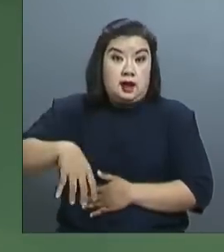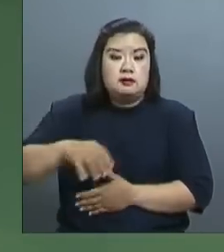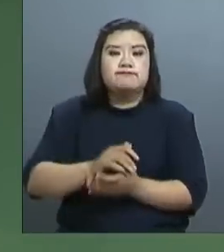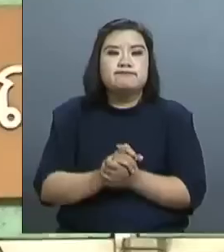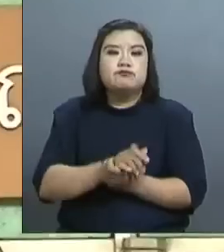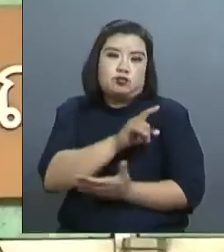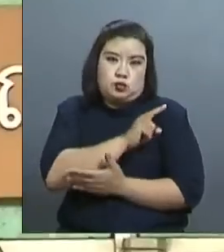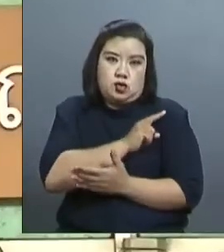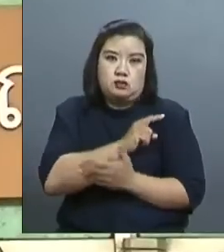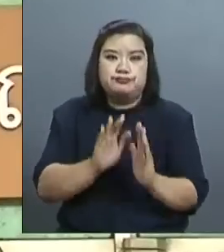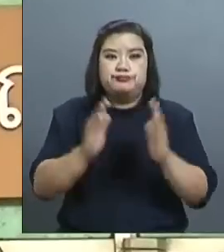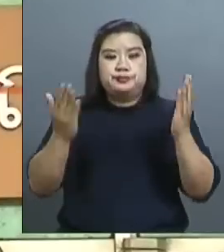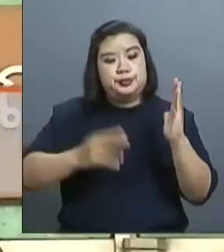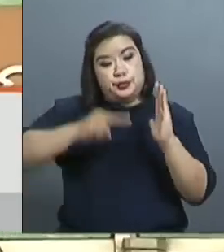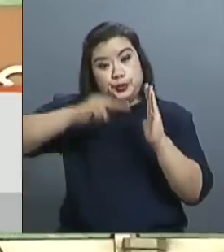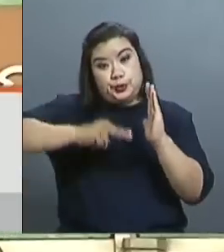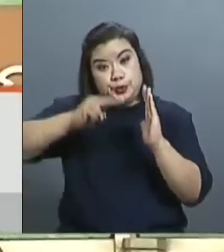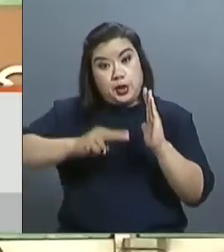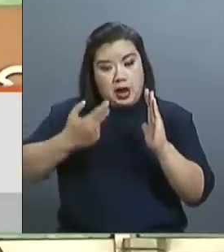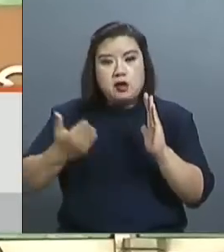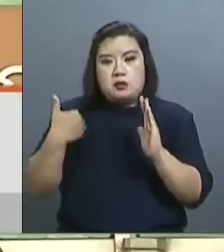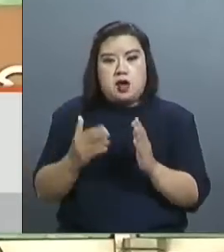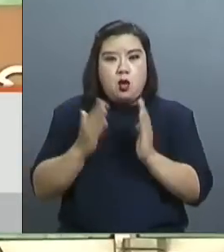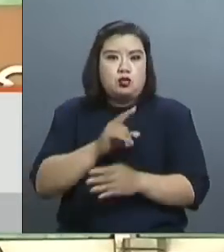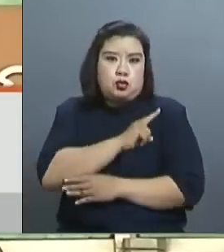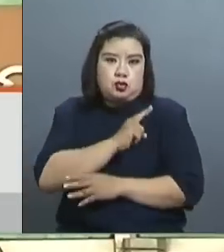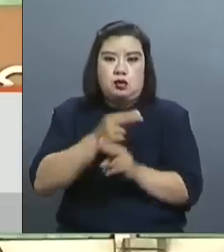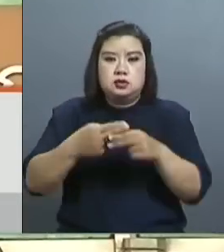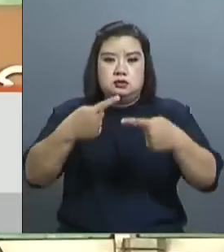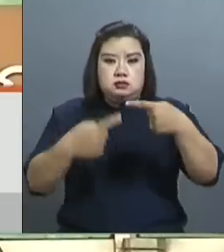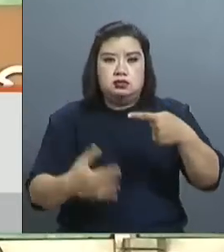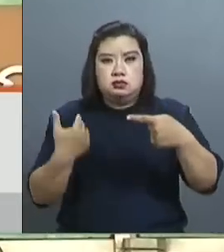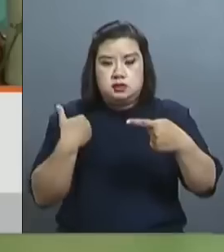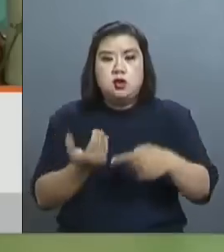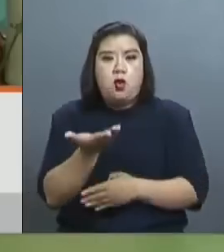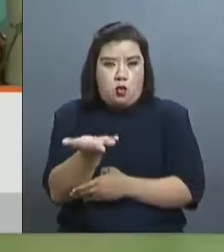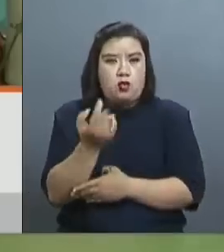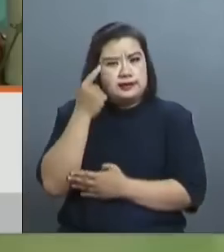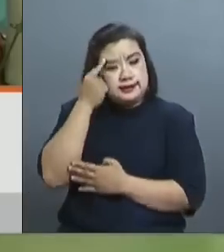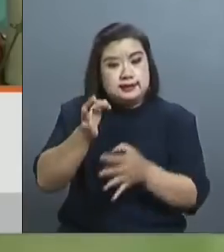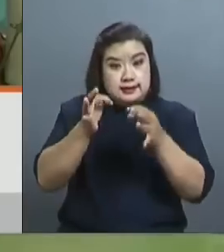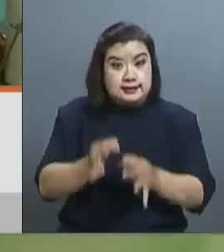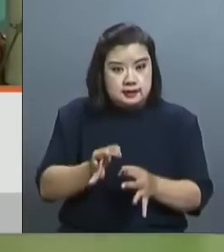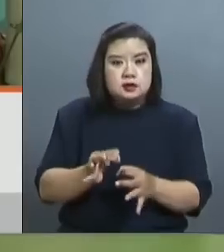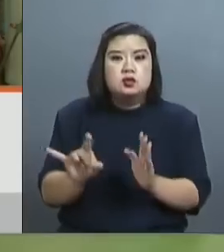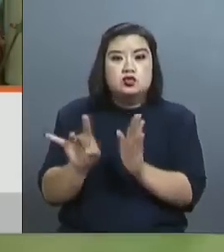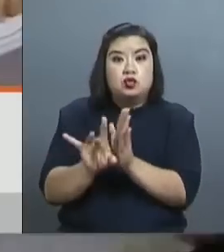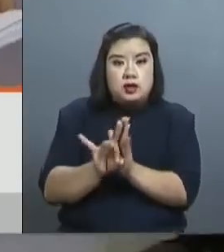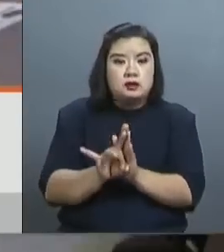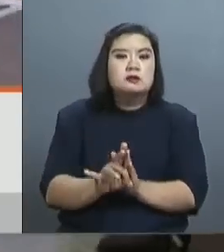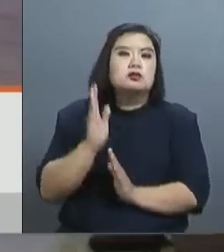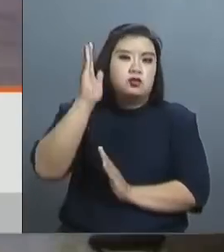แจงผลการพิจารณาว่ามีคำร้องของผู้ที่เกี่ยวข้องอีกหลายรายชื่อต่อศาลจึงขอพิจารณาสั่งการในวันนัดพิจารณาต่อ